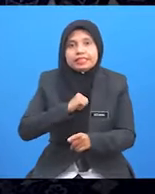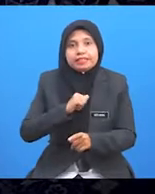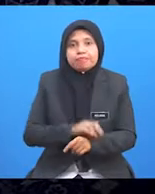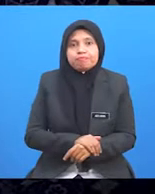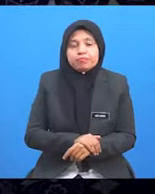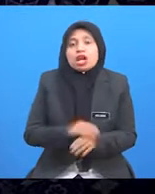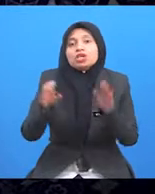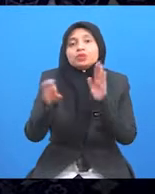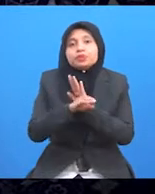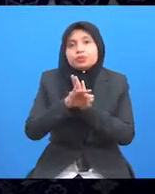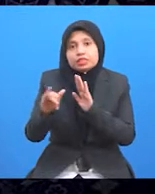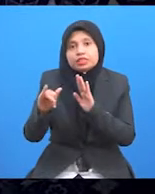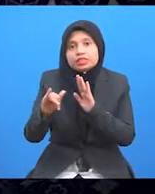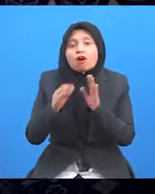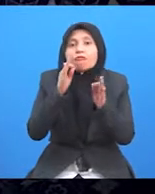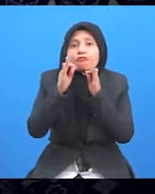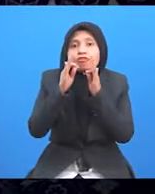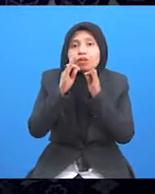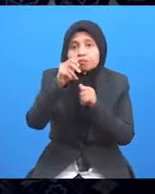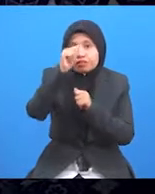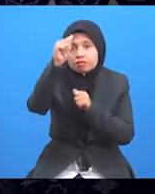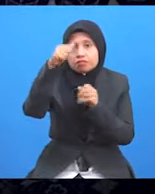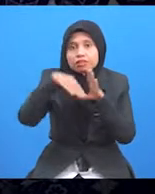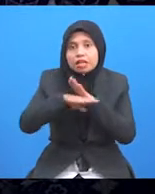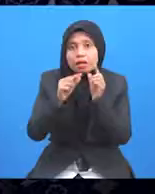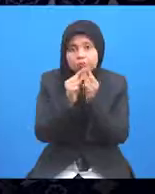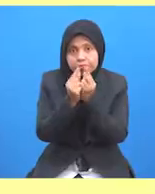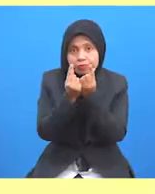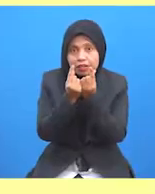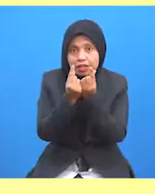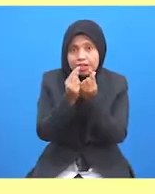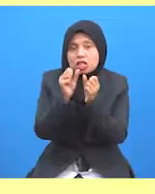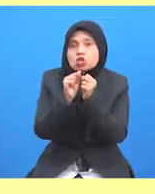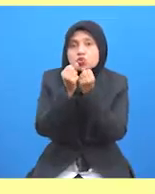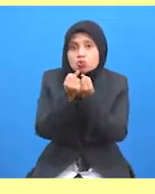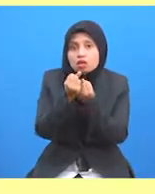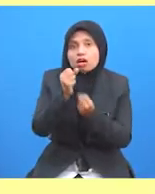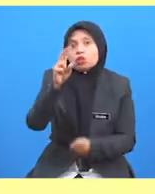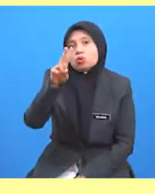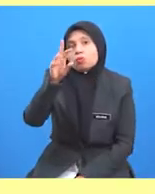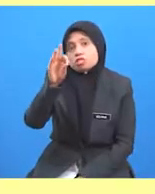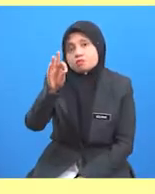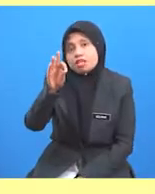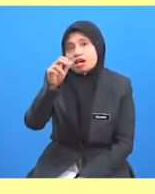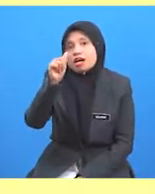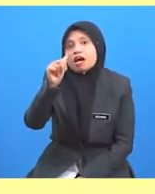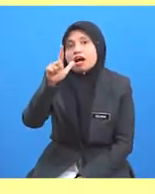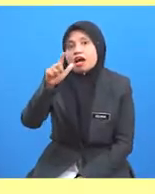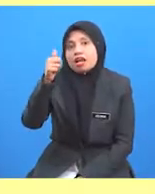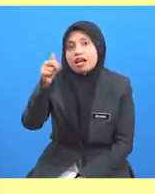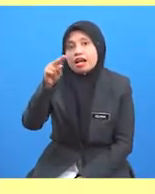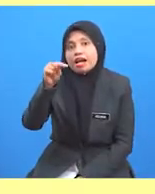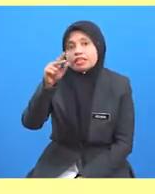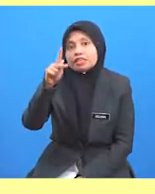penting dan memberi kesan yang besar kepada diri kita. Sebagai contoh, firman Allah